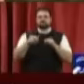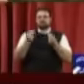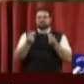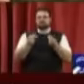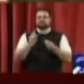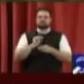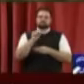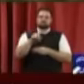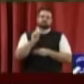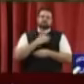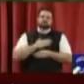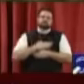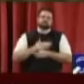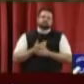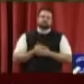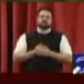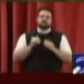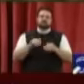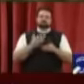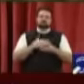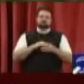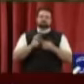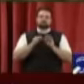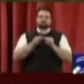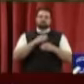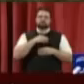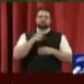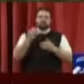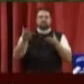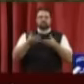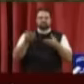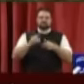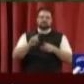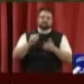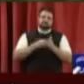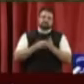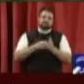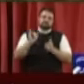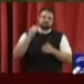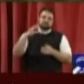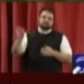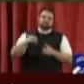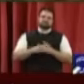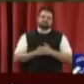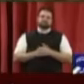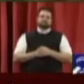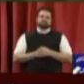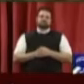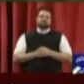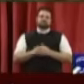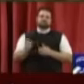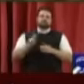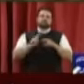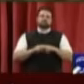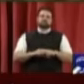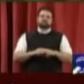Și cam asta vrea să ne spună proverbul. Vii, vii, dar trebuie să mai și pleci. Adică nu rămâi în casă omului